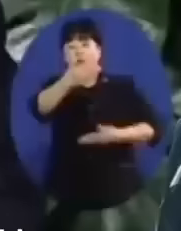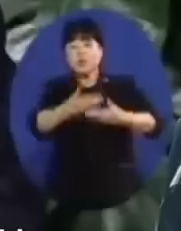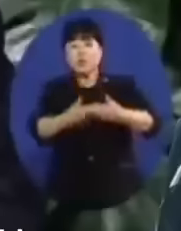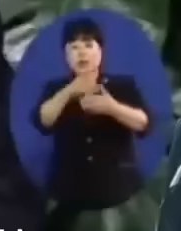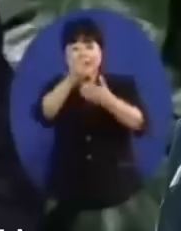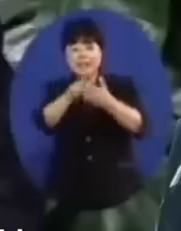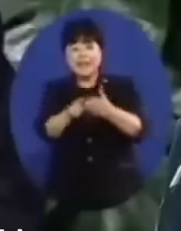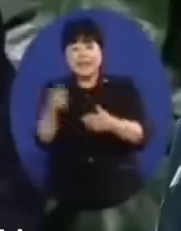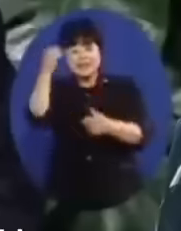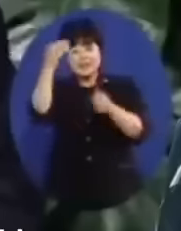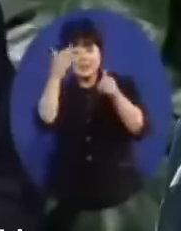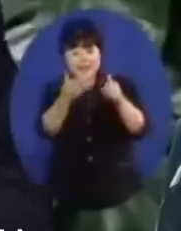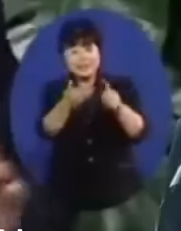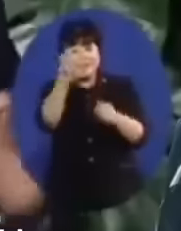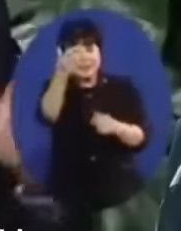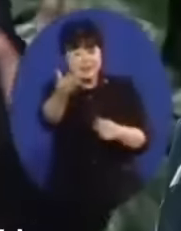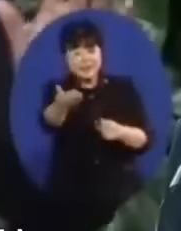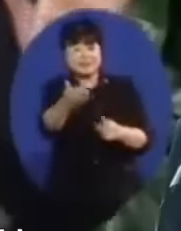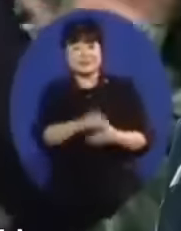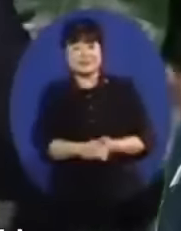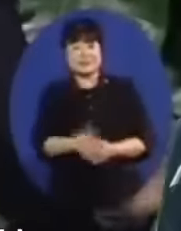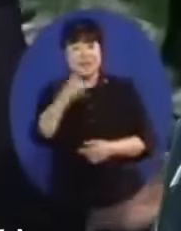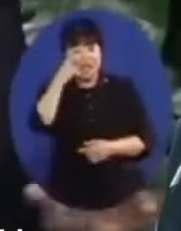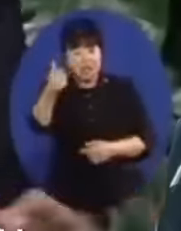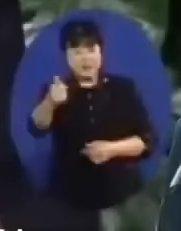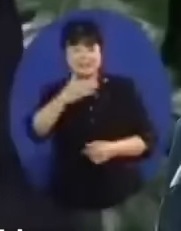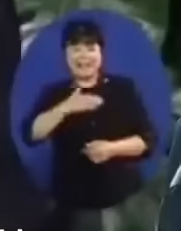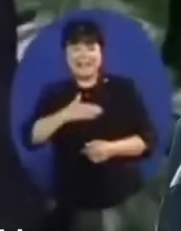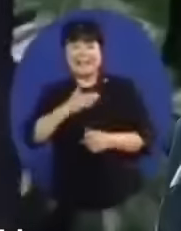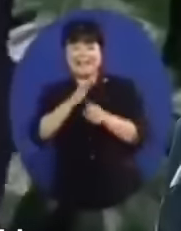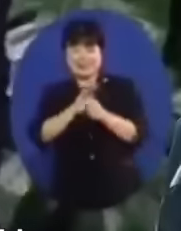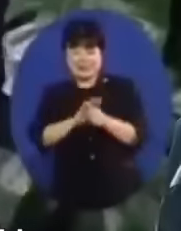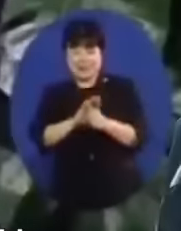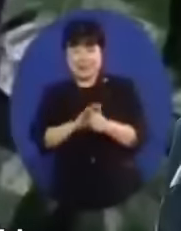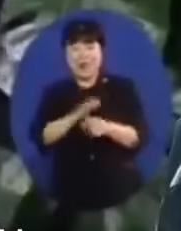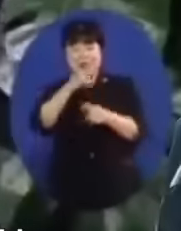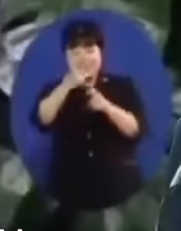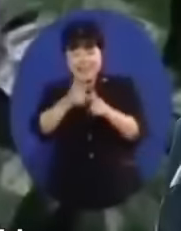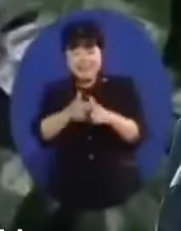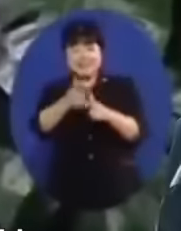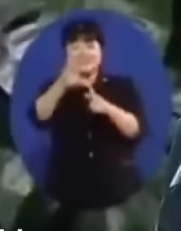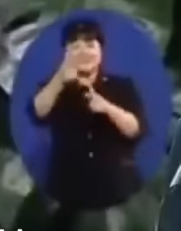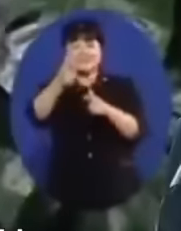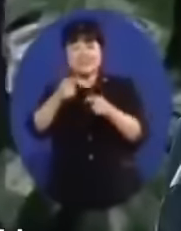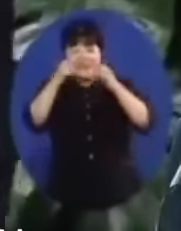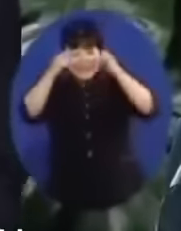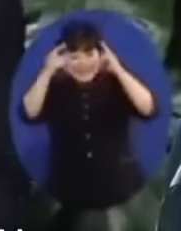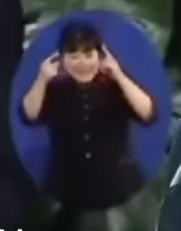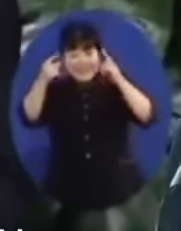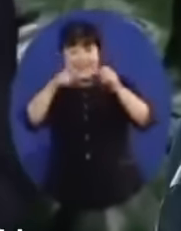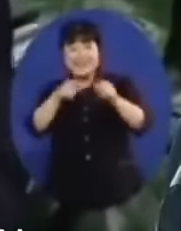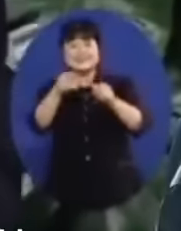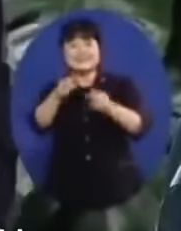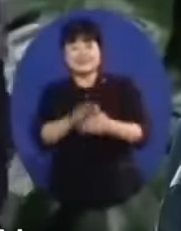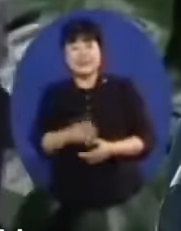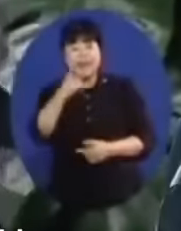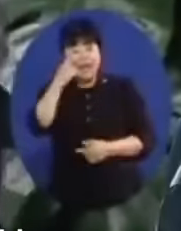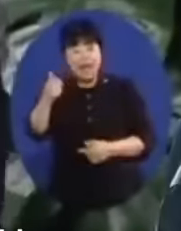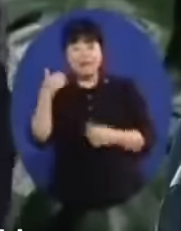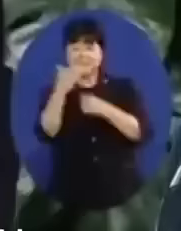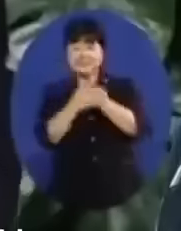하면은 성령님이 여러분을 아버지를 알게 하시고 예수님을 깨닫게 하는 것입니다.